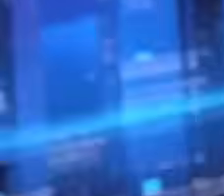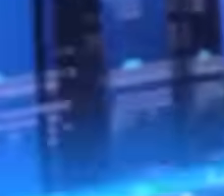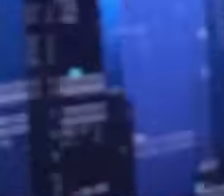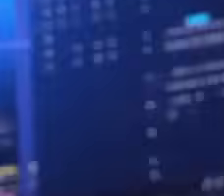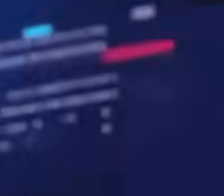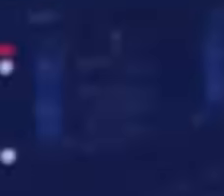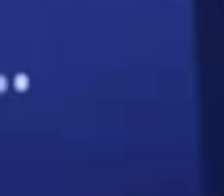اللقاء